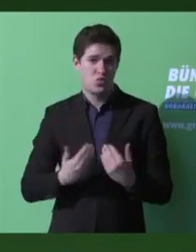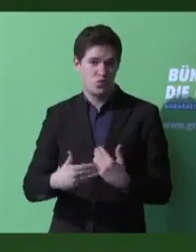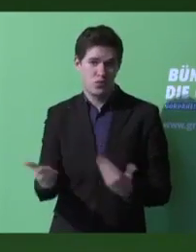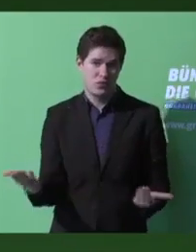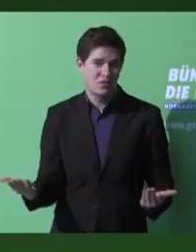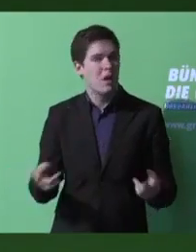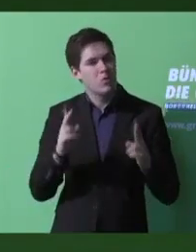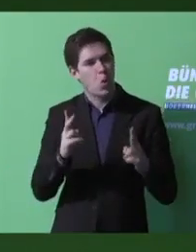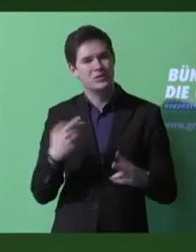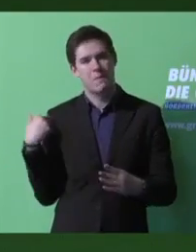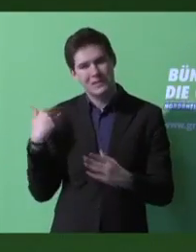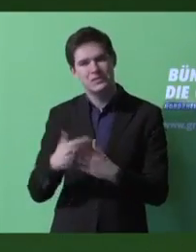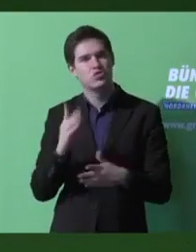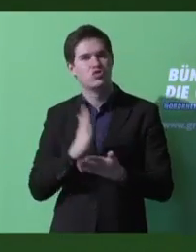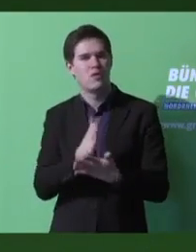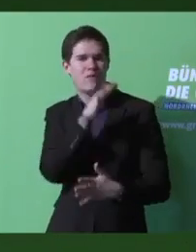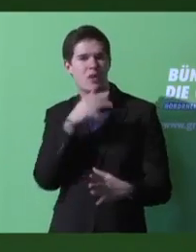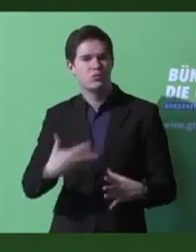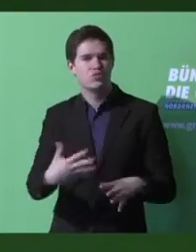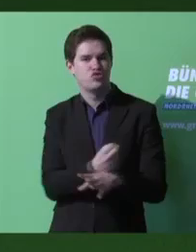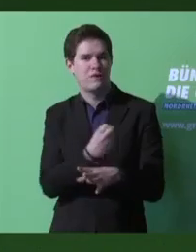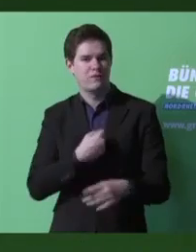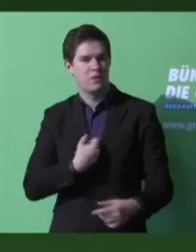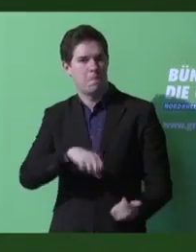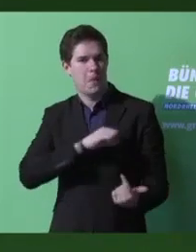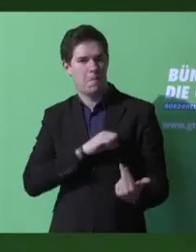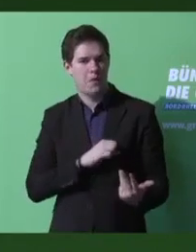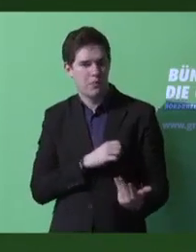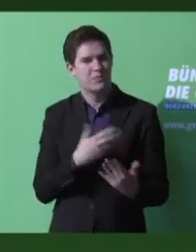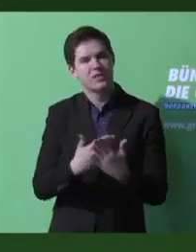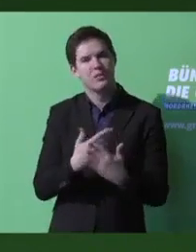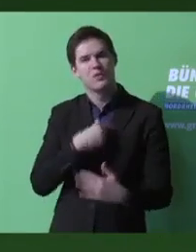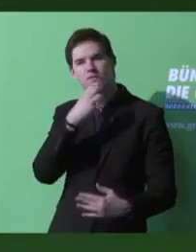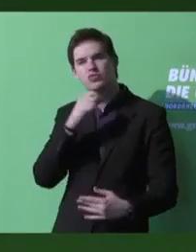ganz viel erreicht. Und dafür möchten wir als Partei dir stellvertretend für die